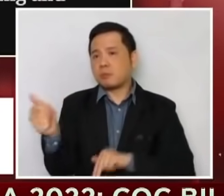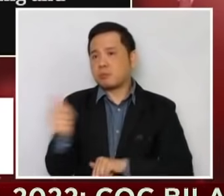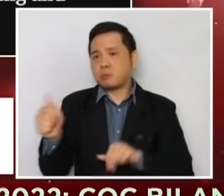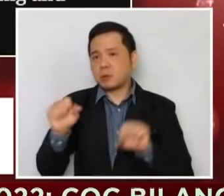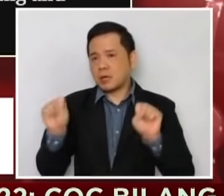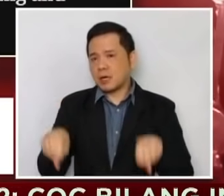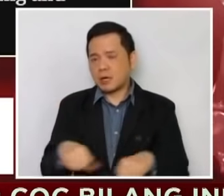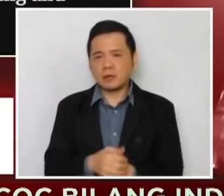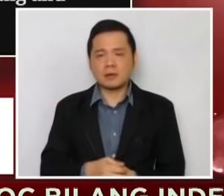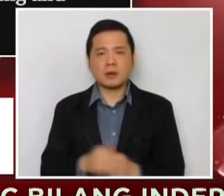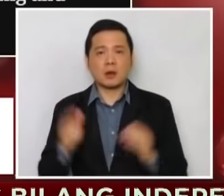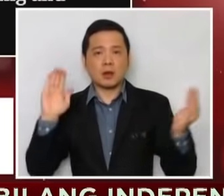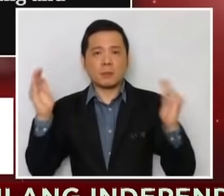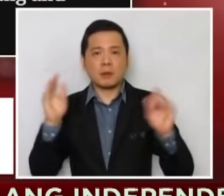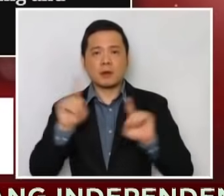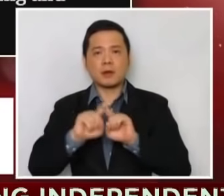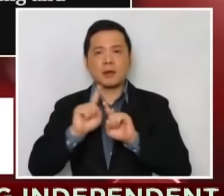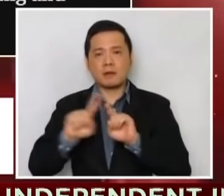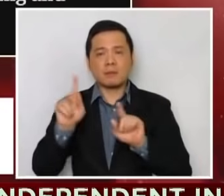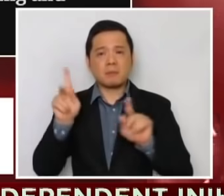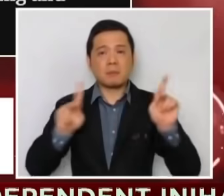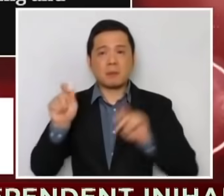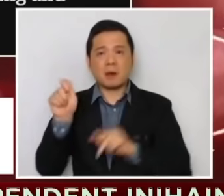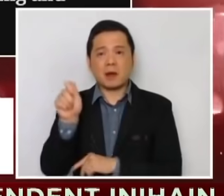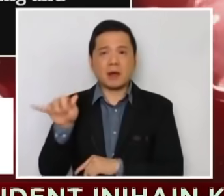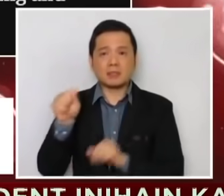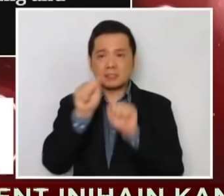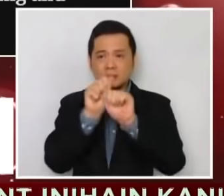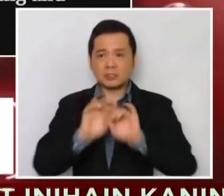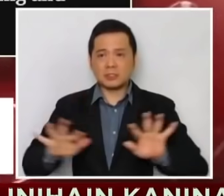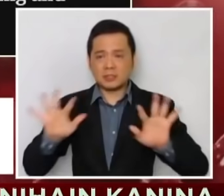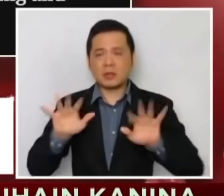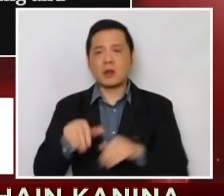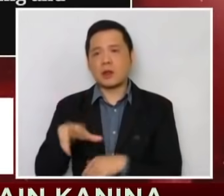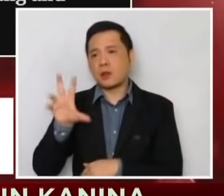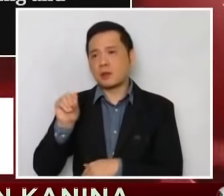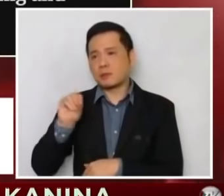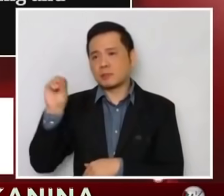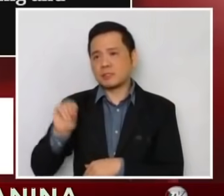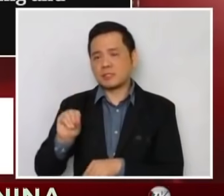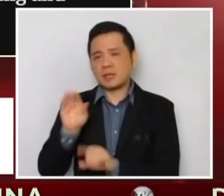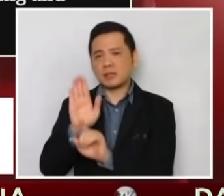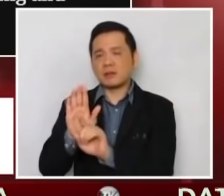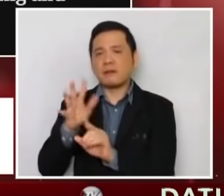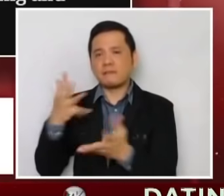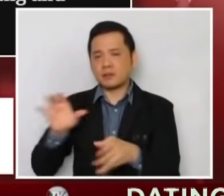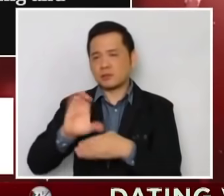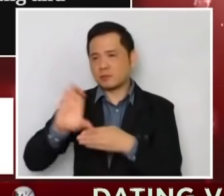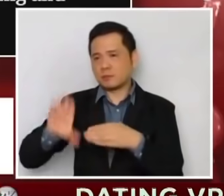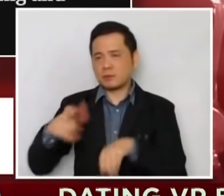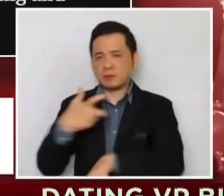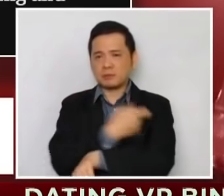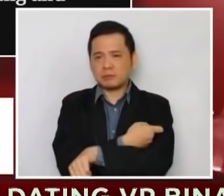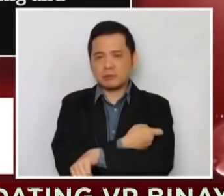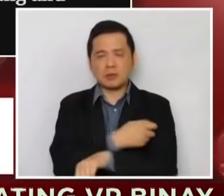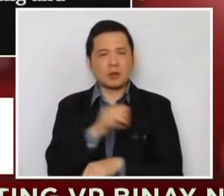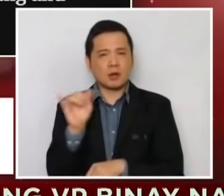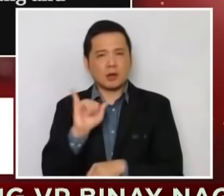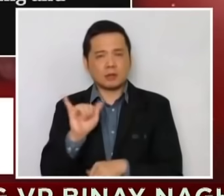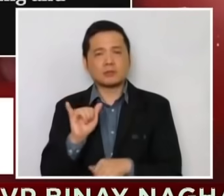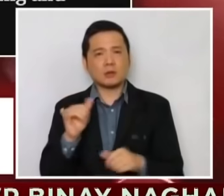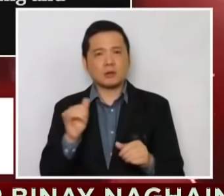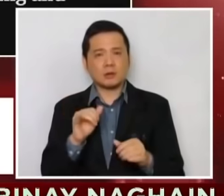sa ibang bansa sa ASEAN ang 30% ng populasyon na nabakunahan. At bagamat sinimulan ang pilot implementation ng